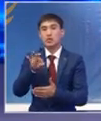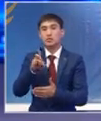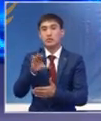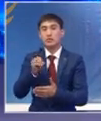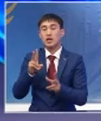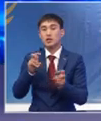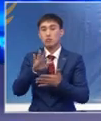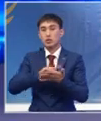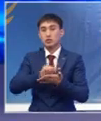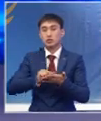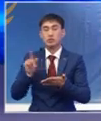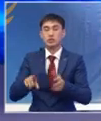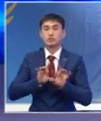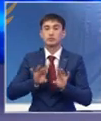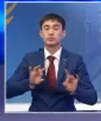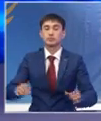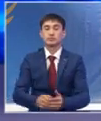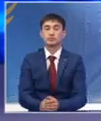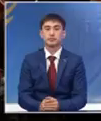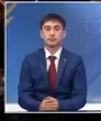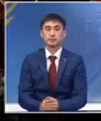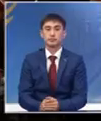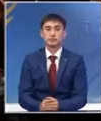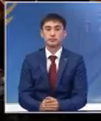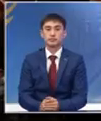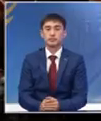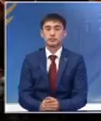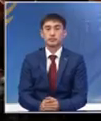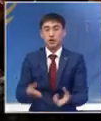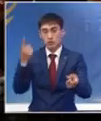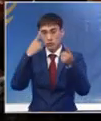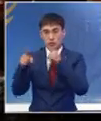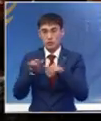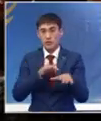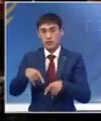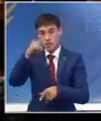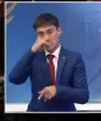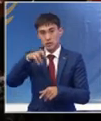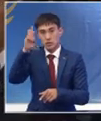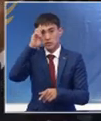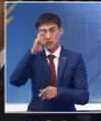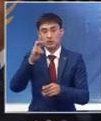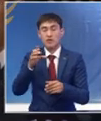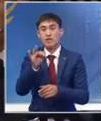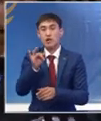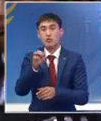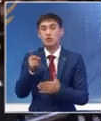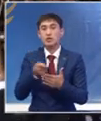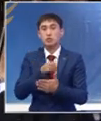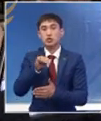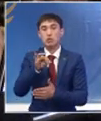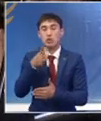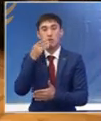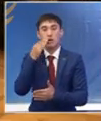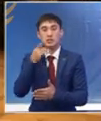Абдрашева. Тему продолжит наш корреспондент. На творческом вечере в Казахской государственной филармонии имени Жамбыла в